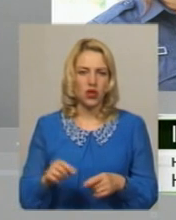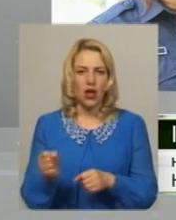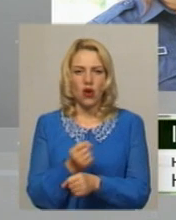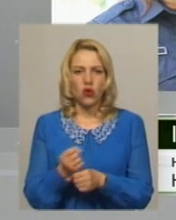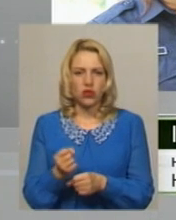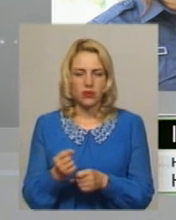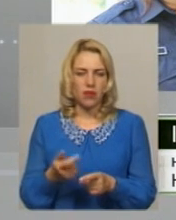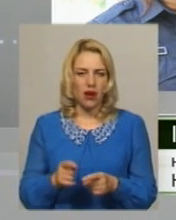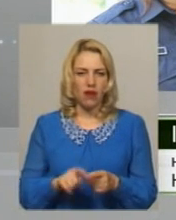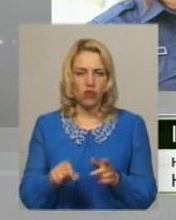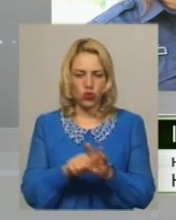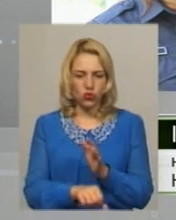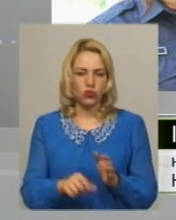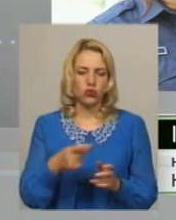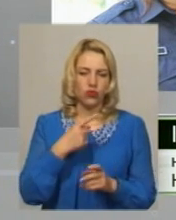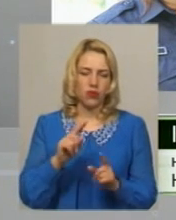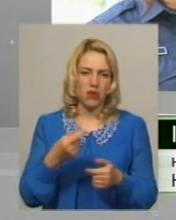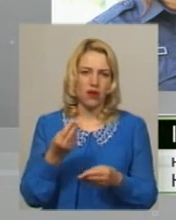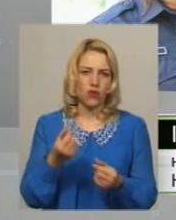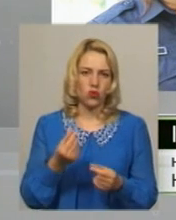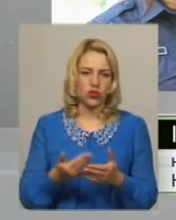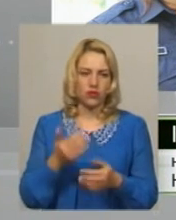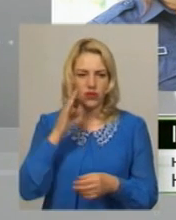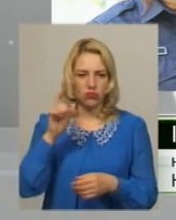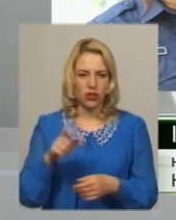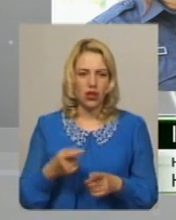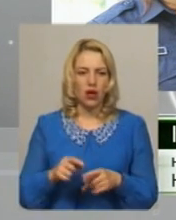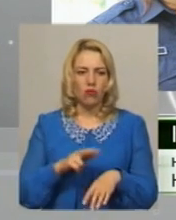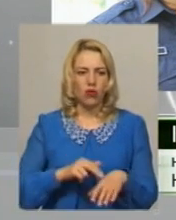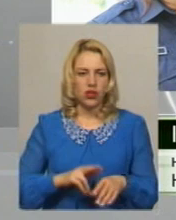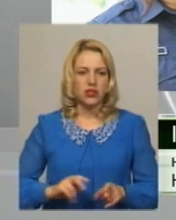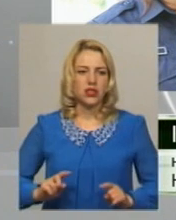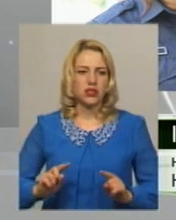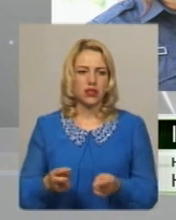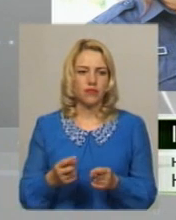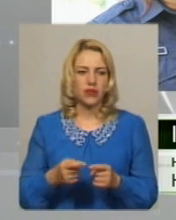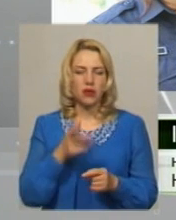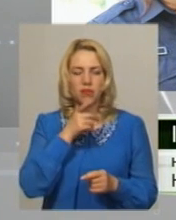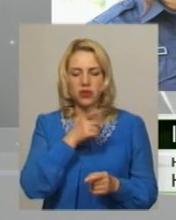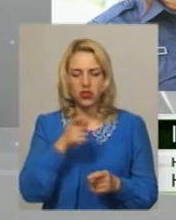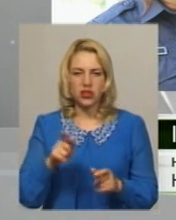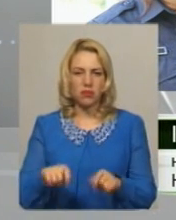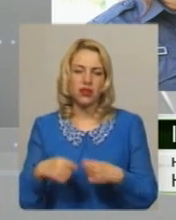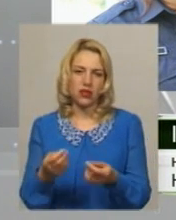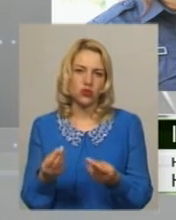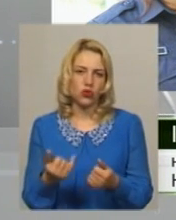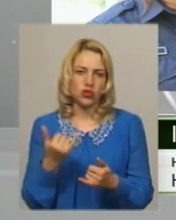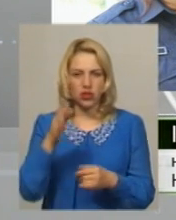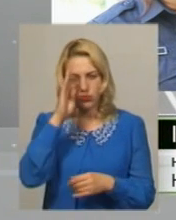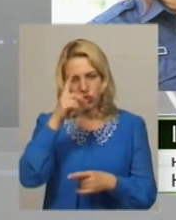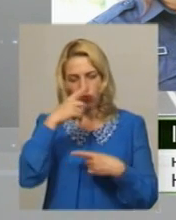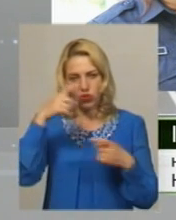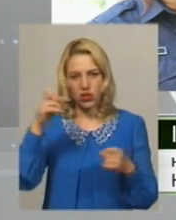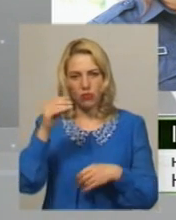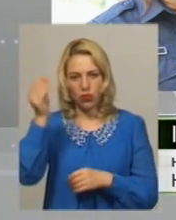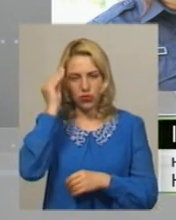вимагав у хмельничан на значну суму коштів. Поліцейські затримали підозрюваного в момент отримання коштів від потерпілого, і наразі чоловікові оголосили про